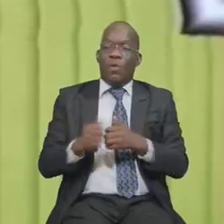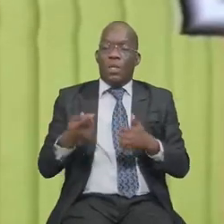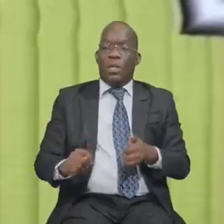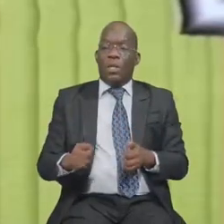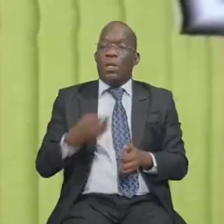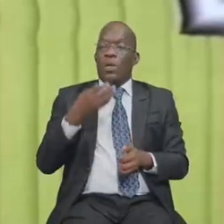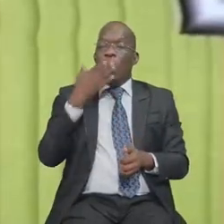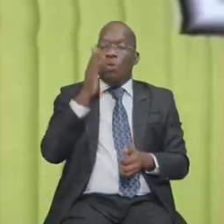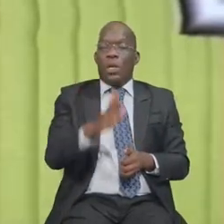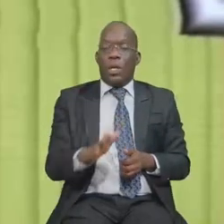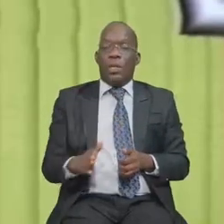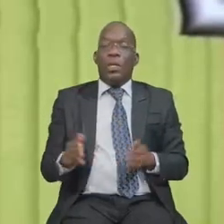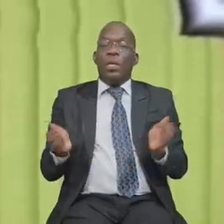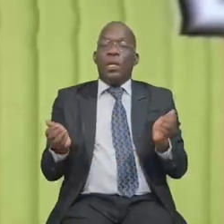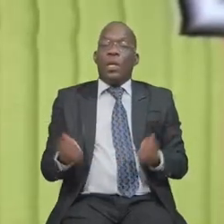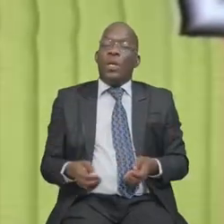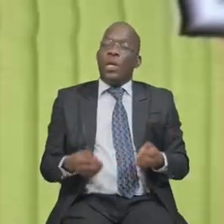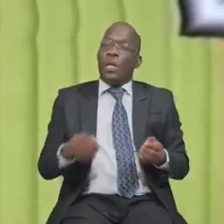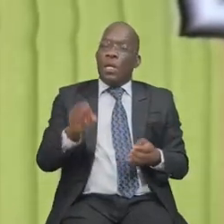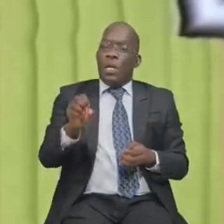son tombeau avec le riche.